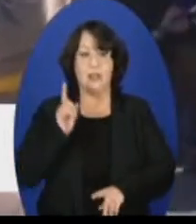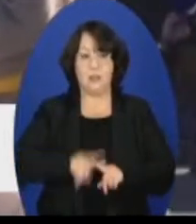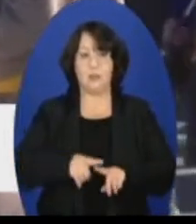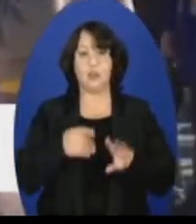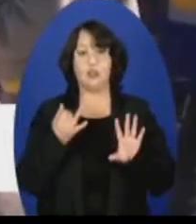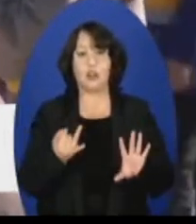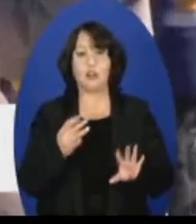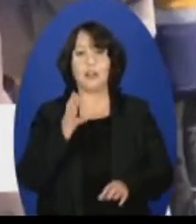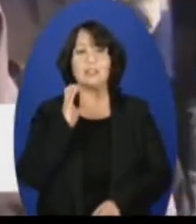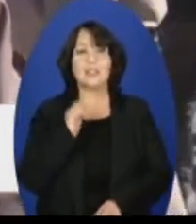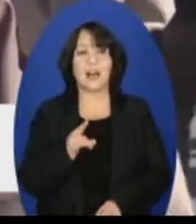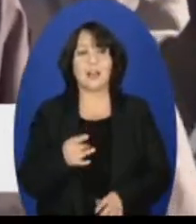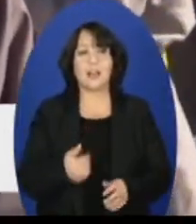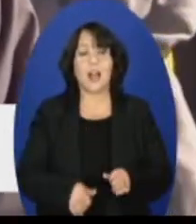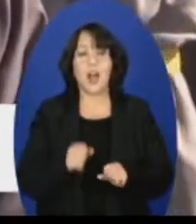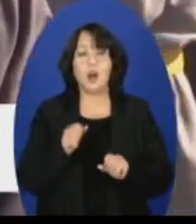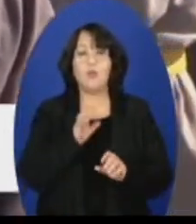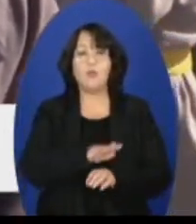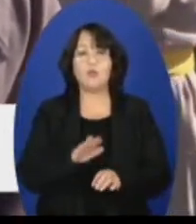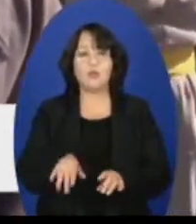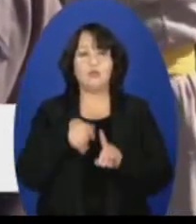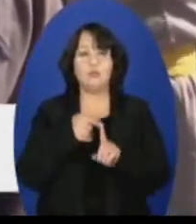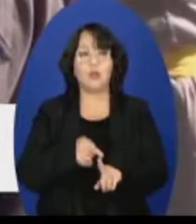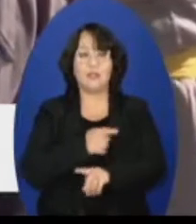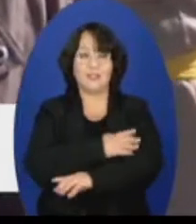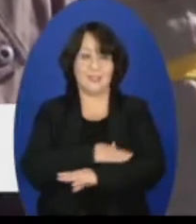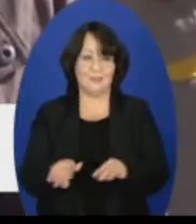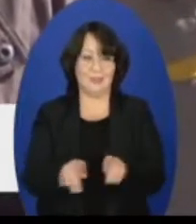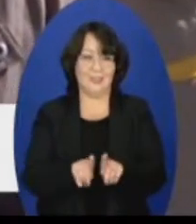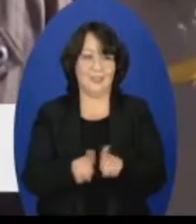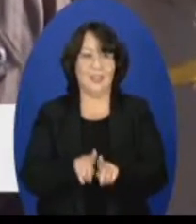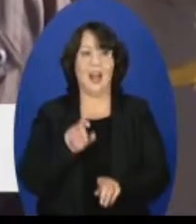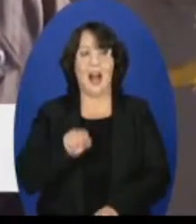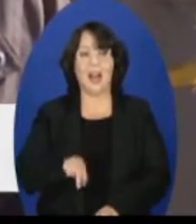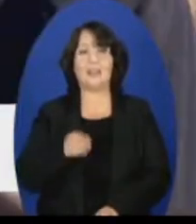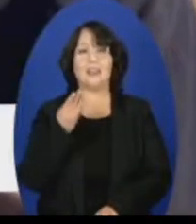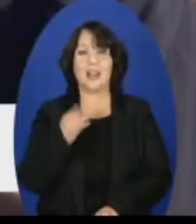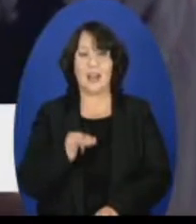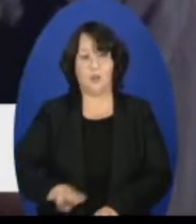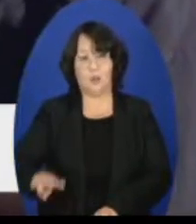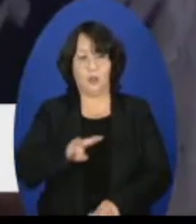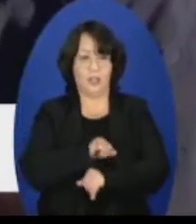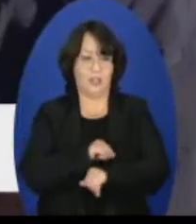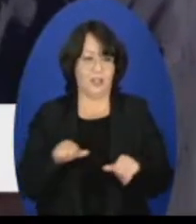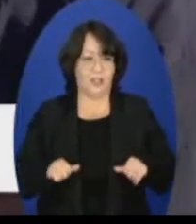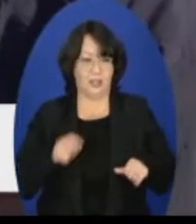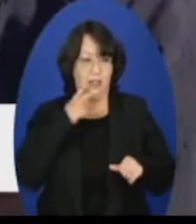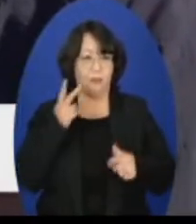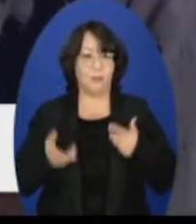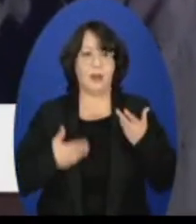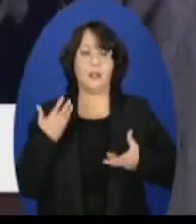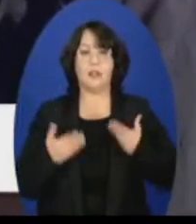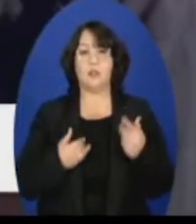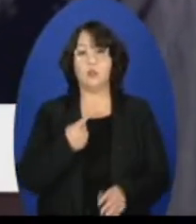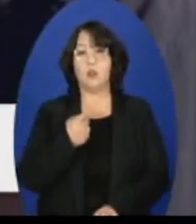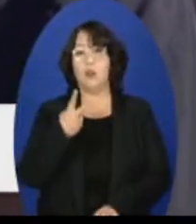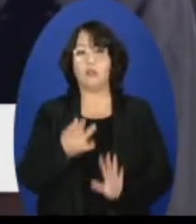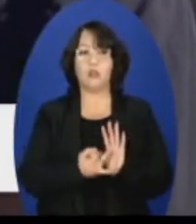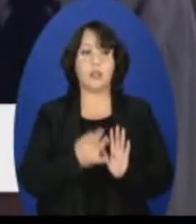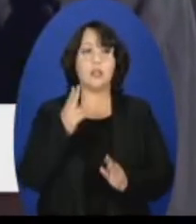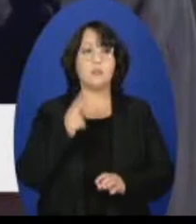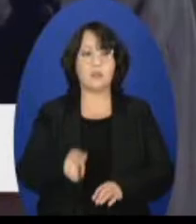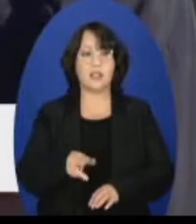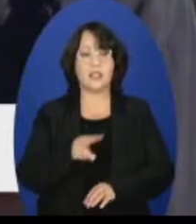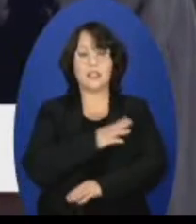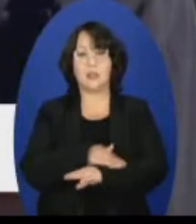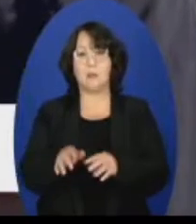7 сартай хүүхдийн зам болж байгаа. Ийм сайхан зам болж байгаа алдаач хүмүүс тол их баяртай байна. Энэ замыг 127 км замыг баригдахаас